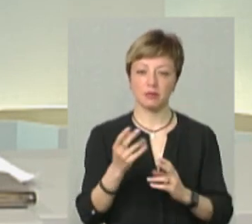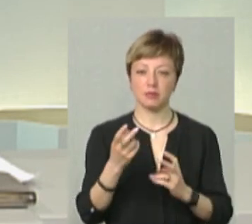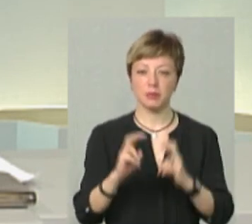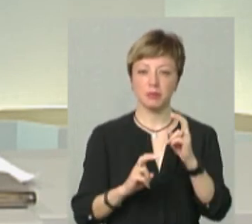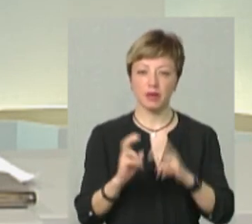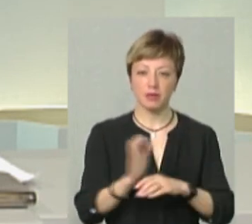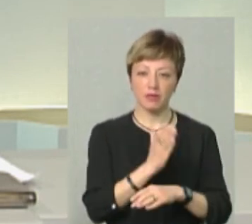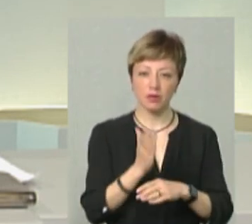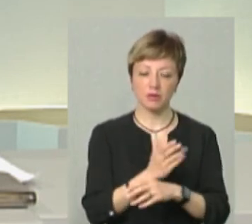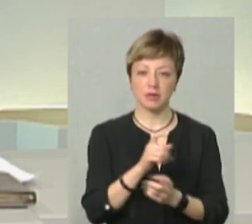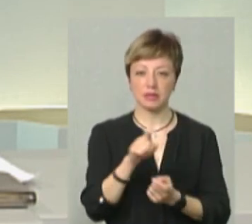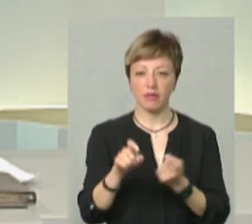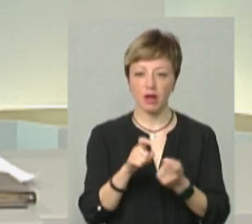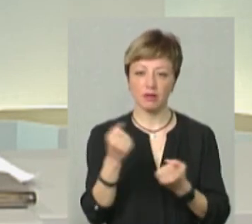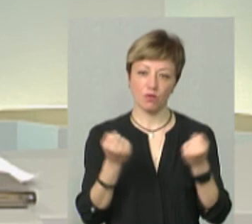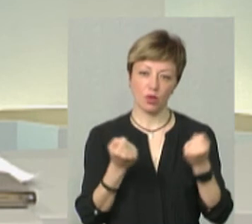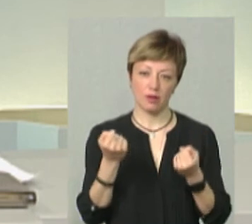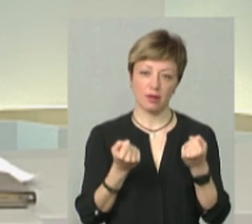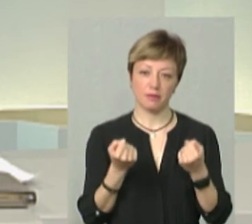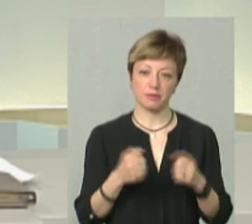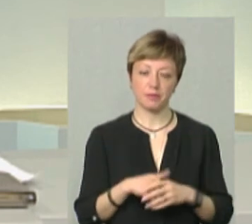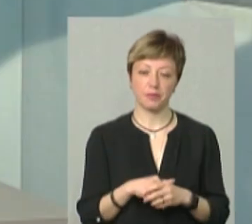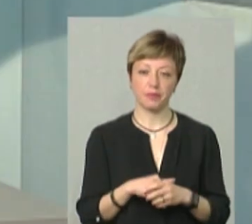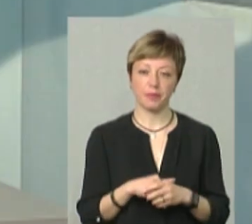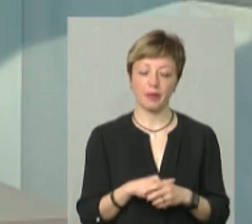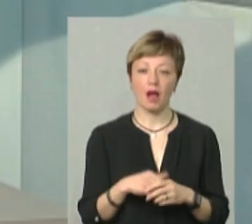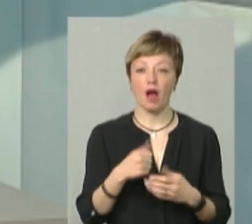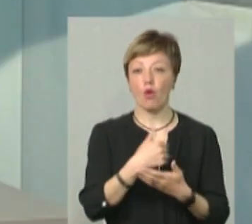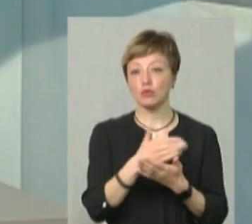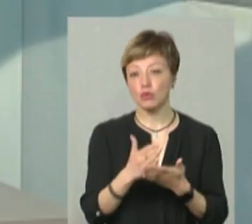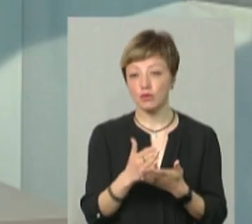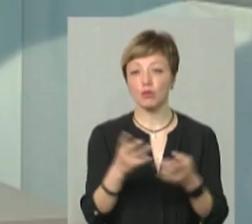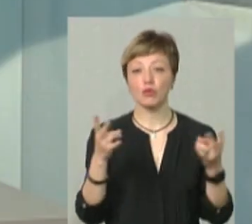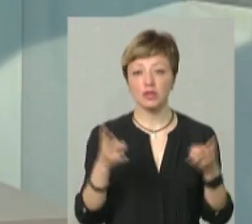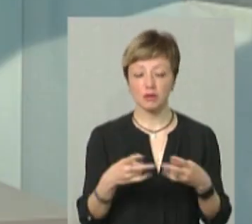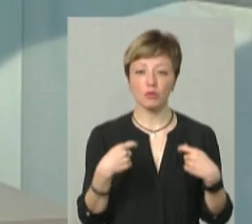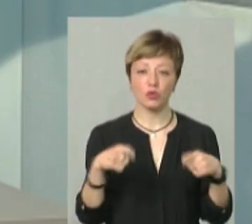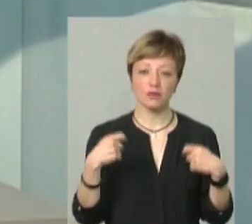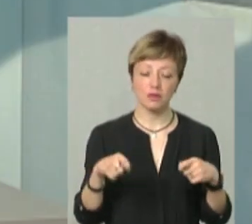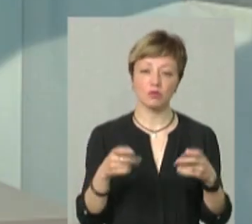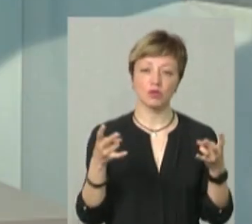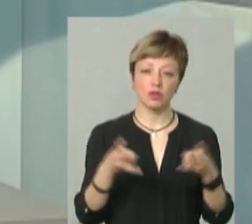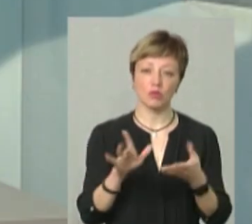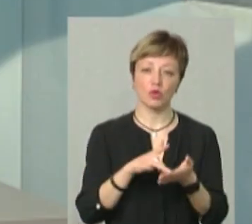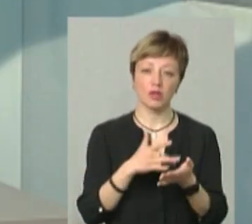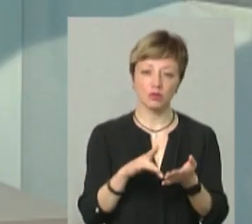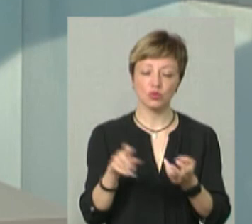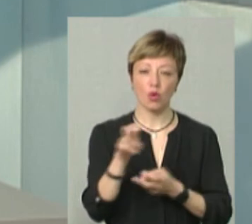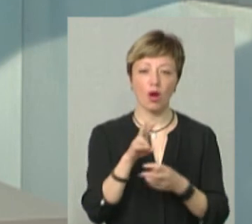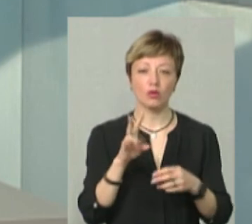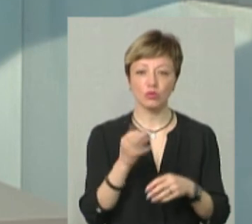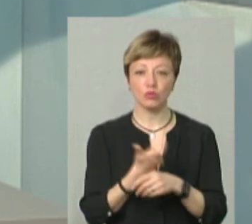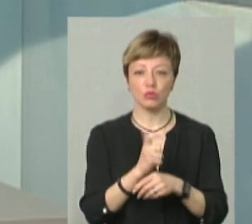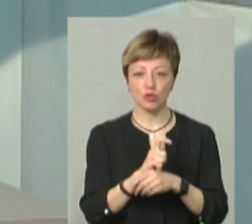підприємства, зварники і водії. А от сфера обслуговування, хоча б потрібно і продавців, потрібно і бухгалтерів шукають, але